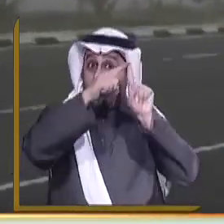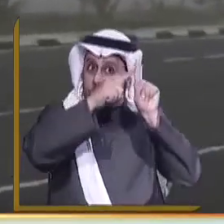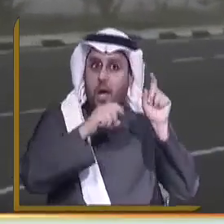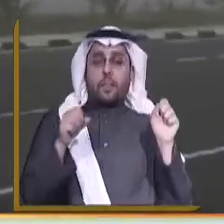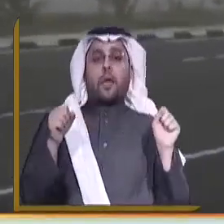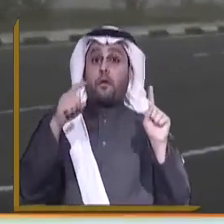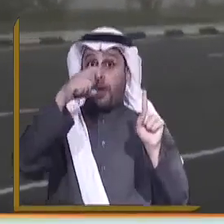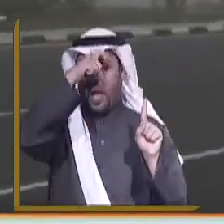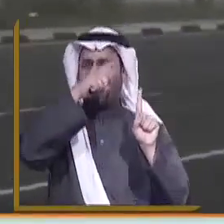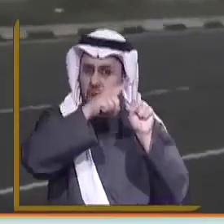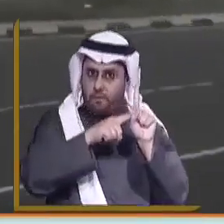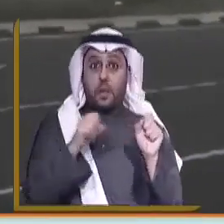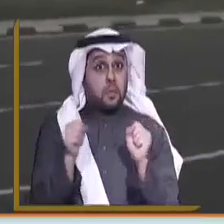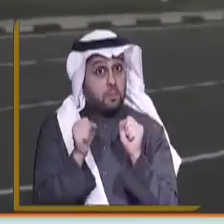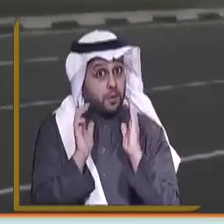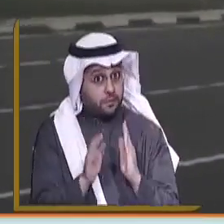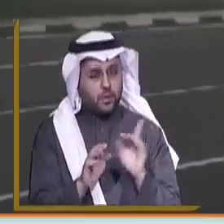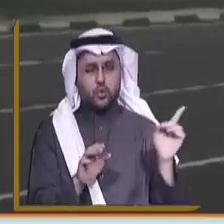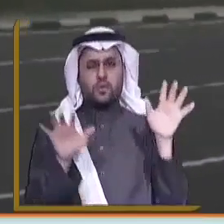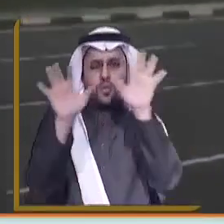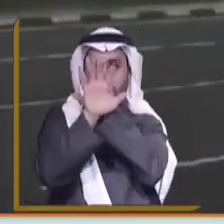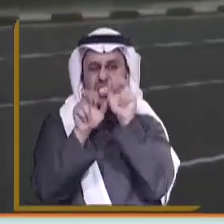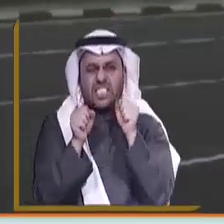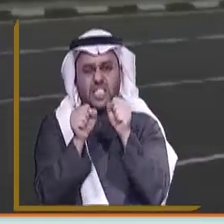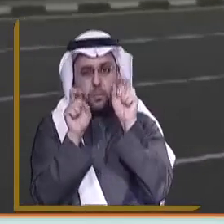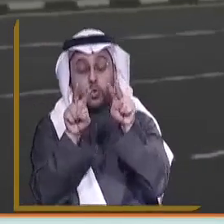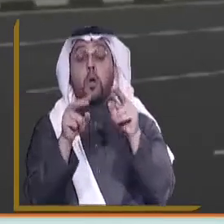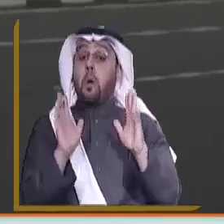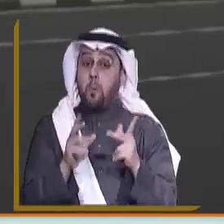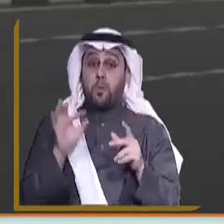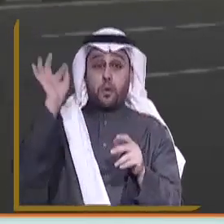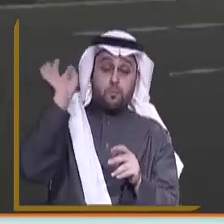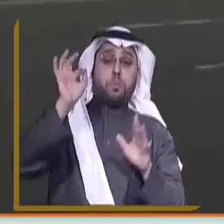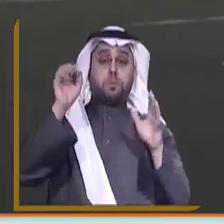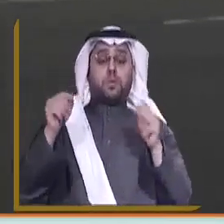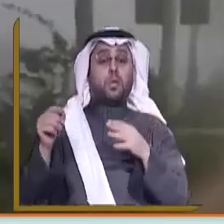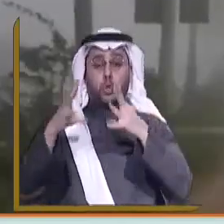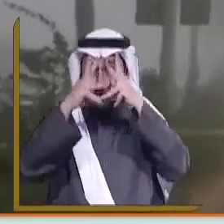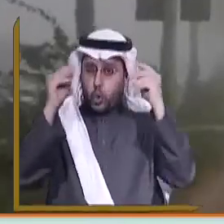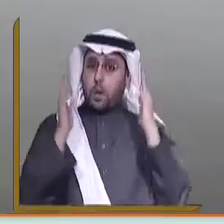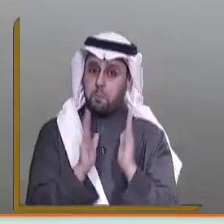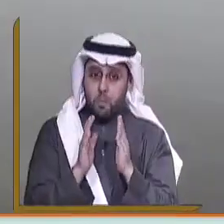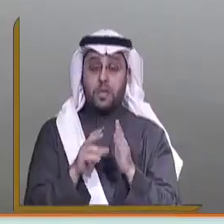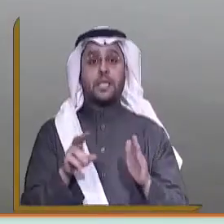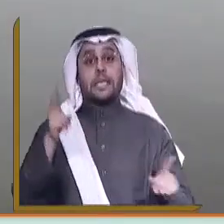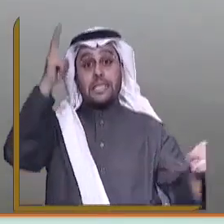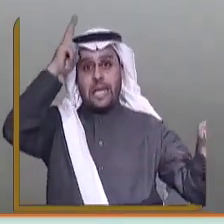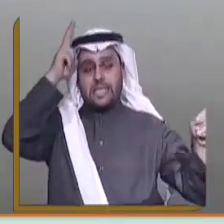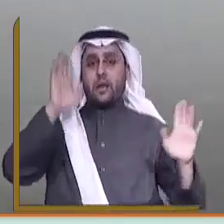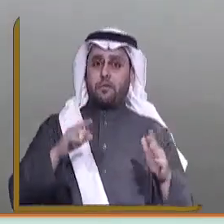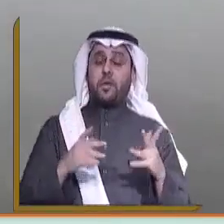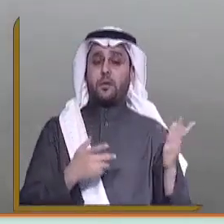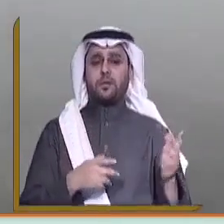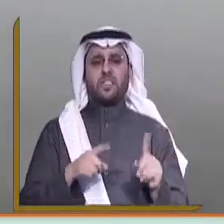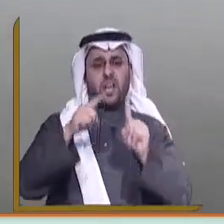المركز الى استمرار تاثير الرياح النشطه المثيره للاتربه والغبار على عده مناطق هذا وسجل جازان اعلى المناطق